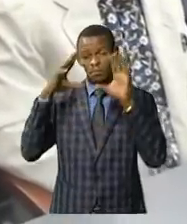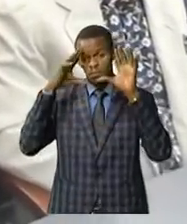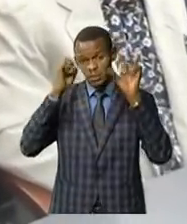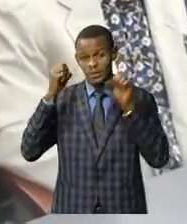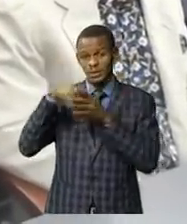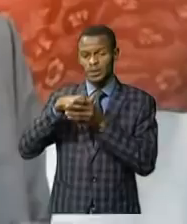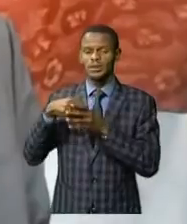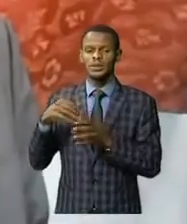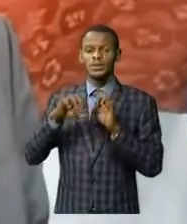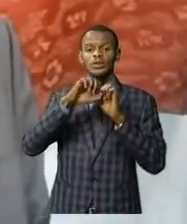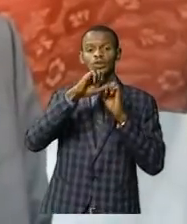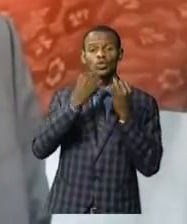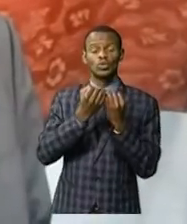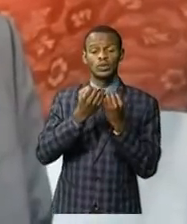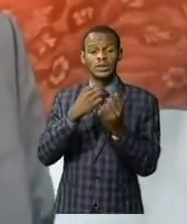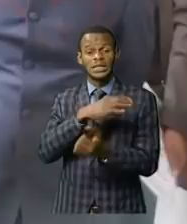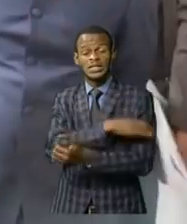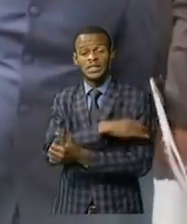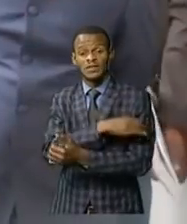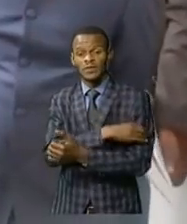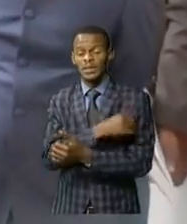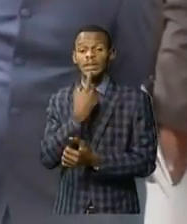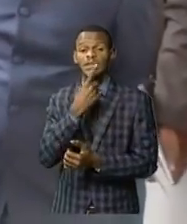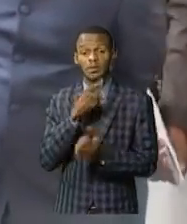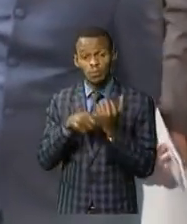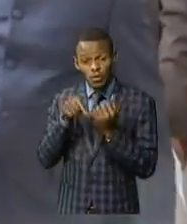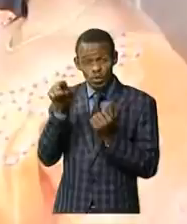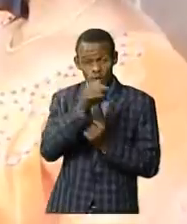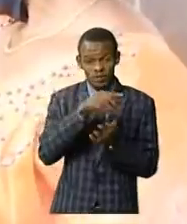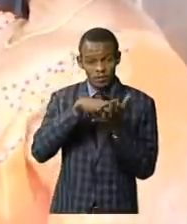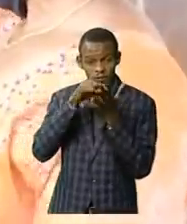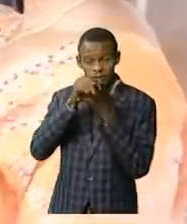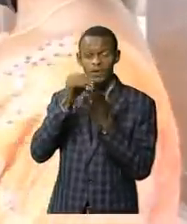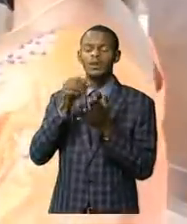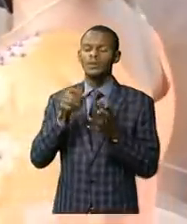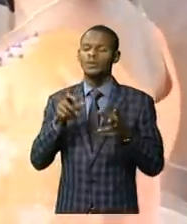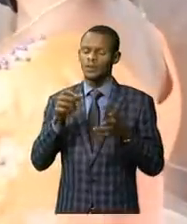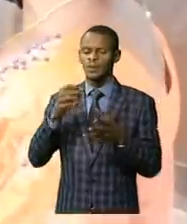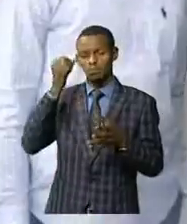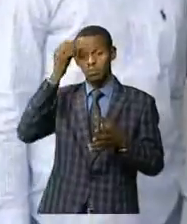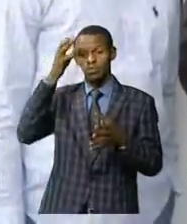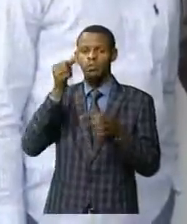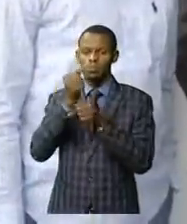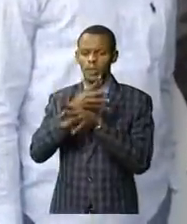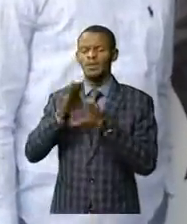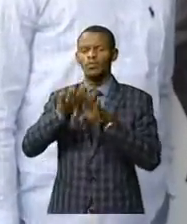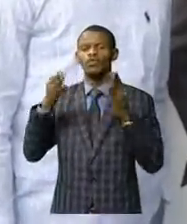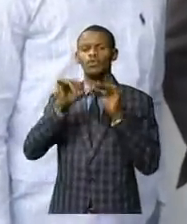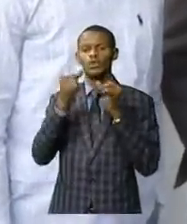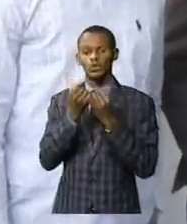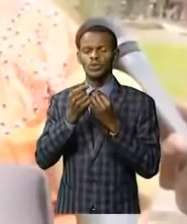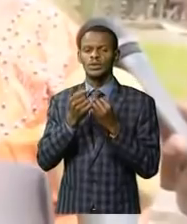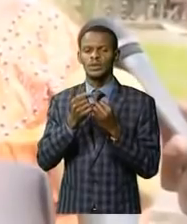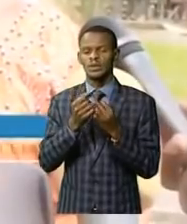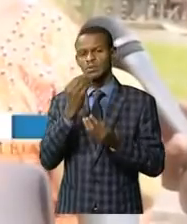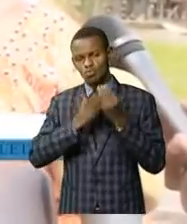travaux, les connaissances acquises vont permettre aux bénéficiaires de créer des petites sociétés agro-pastorales